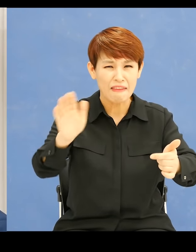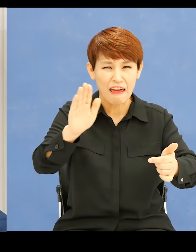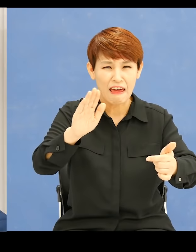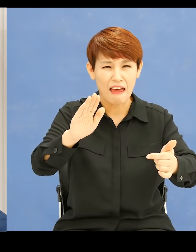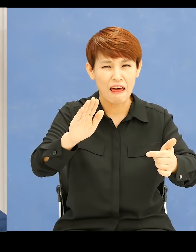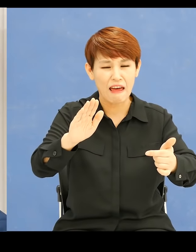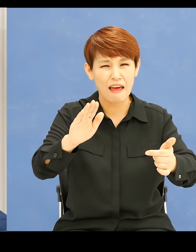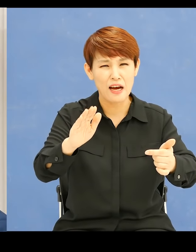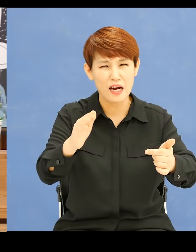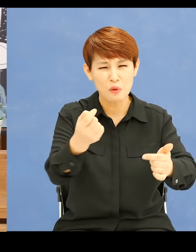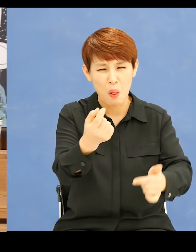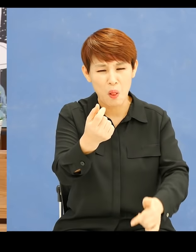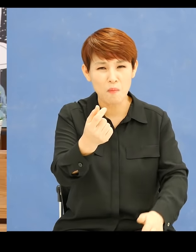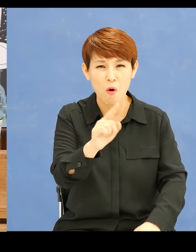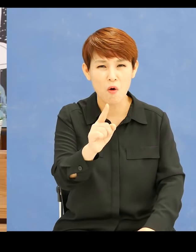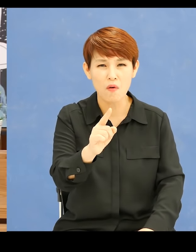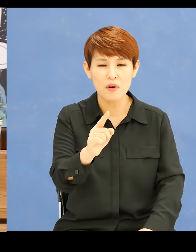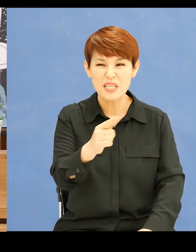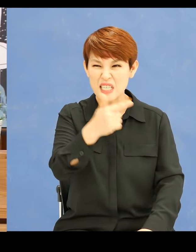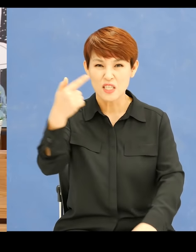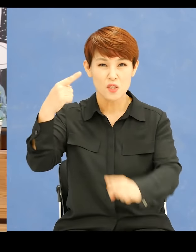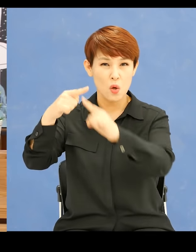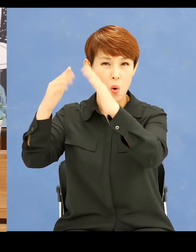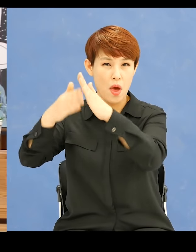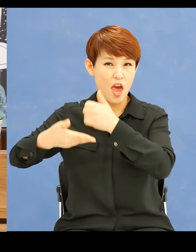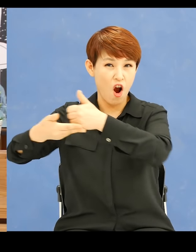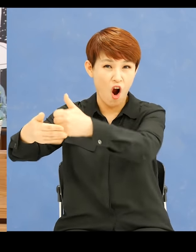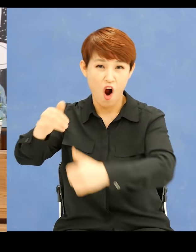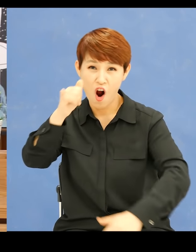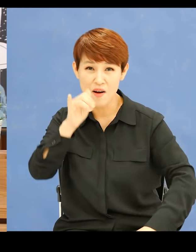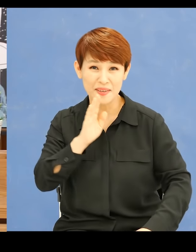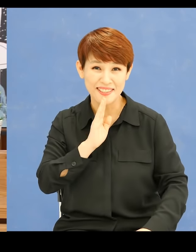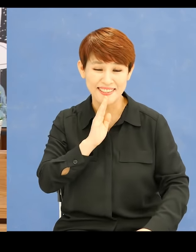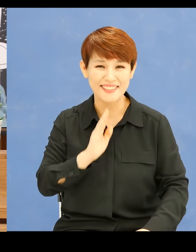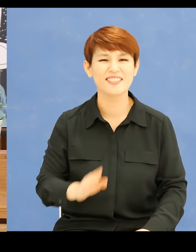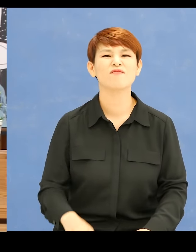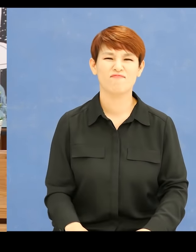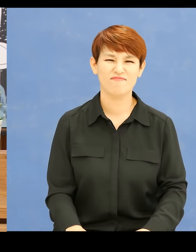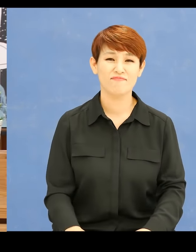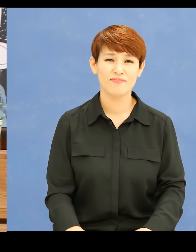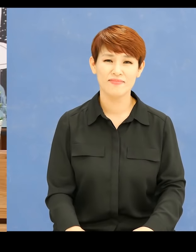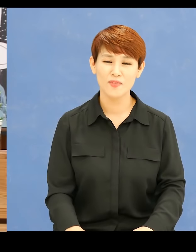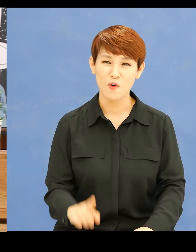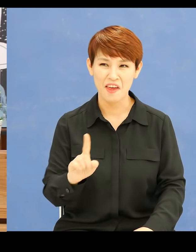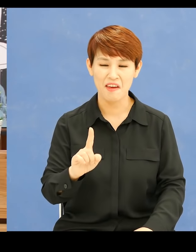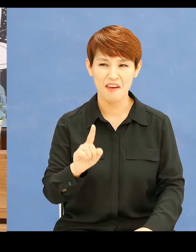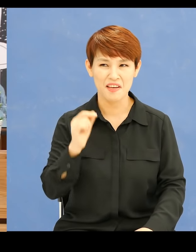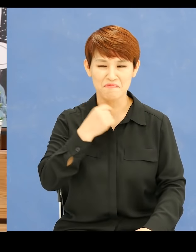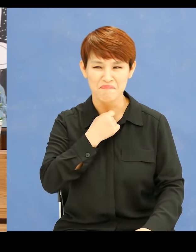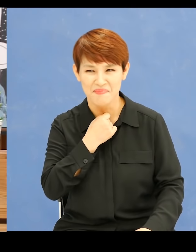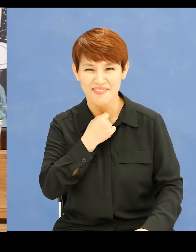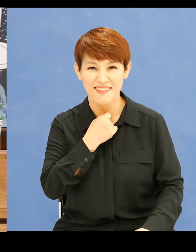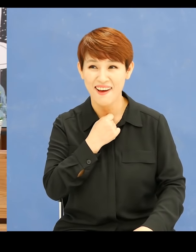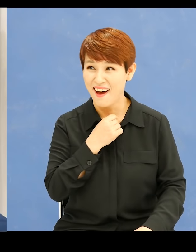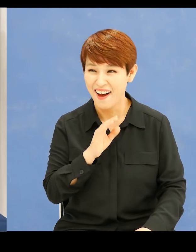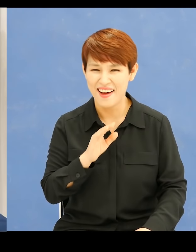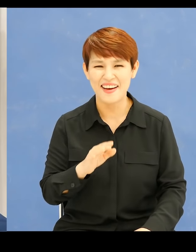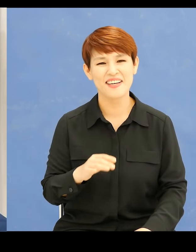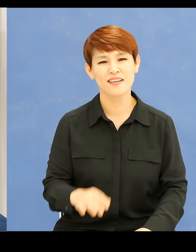계속 제자리 걸음을 하고 있을 때 목사님께 또 다른 교회 큰 교회에서 좀 청빙 요청도 있었다고 하는데 네. 어떻게 마음이 좀 흔들리셨을 것